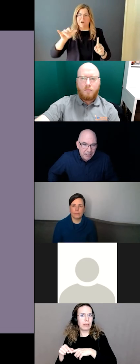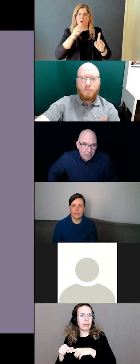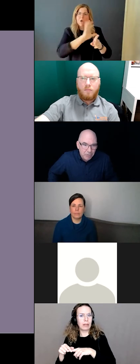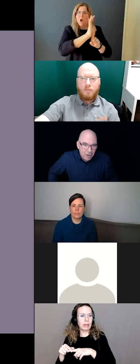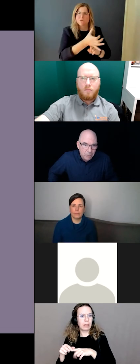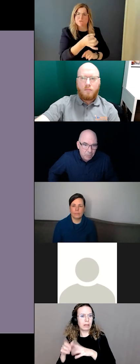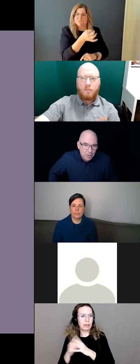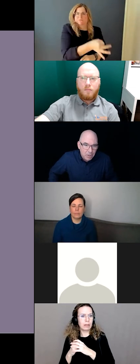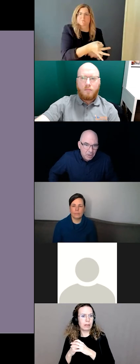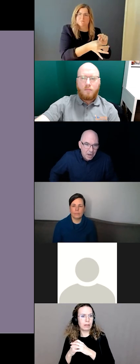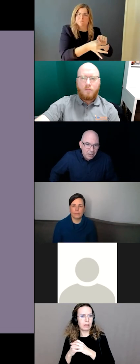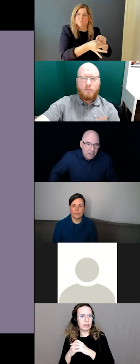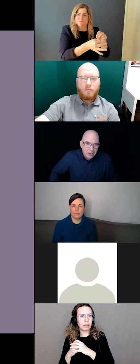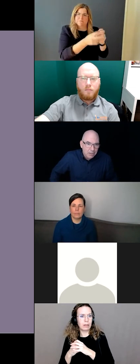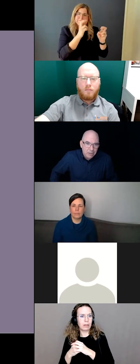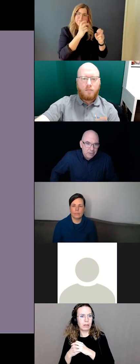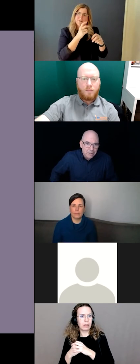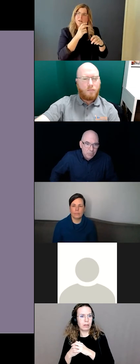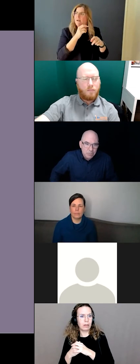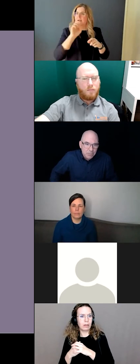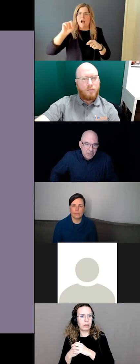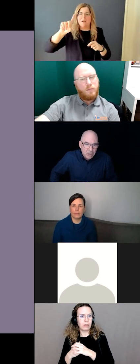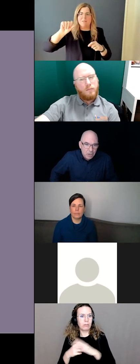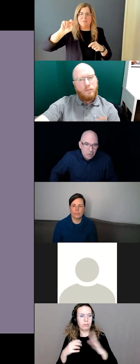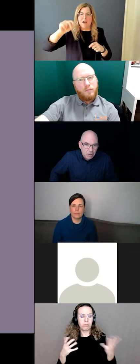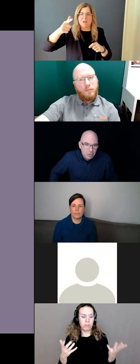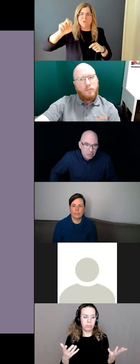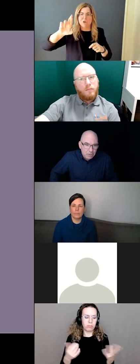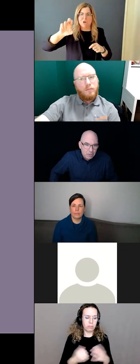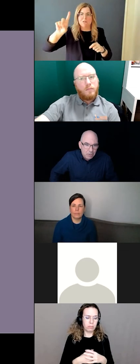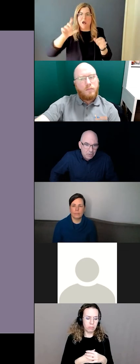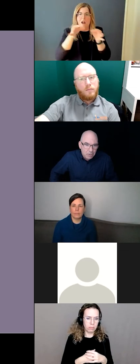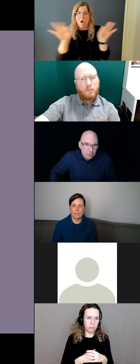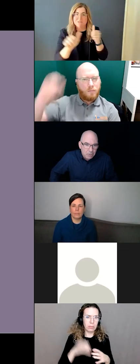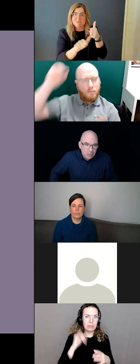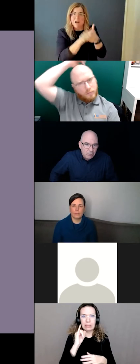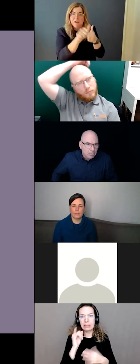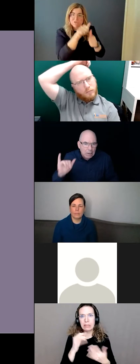imaginer dire de soit que ce soit à quelqu'un